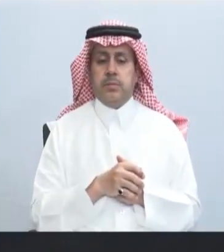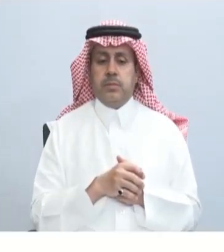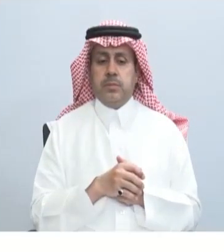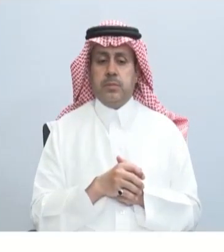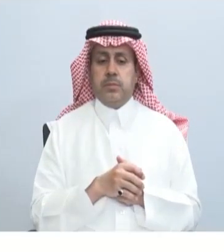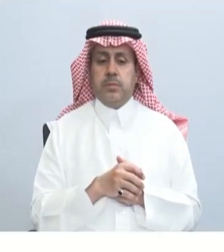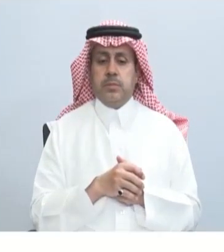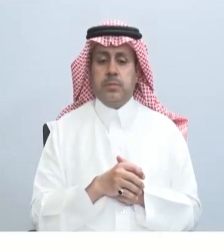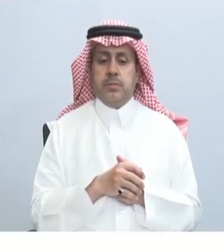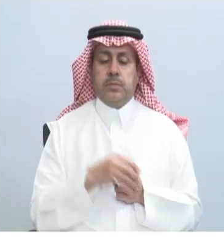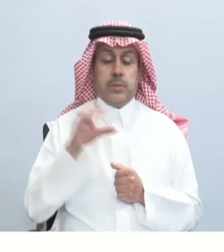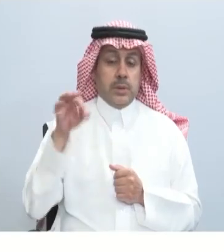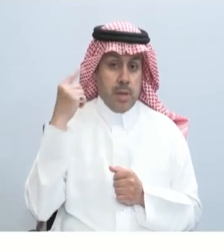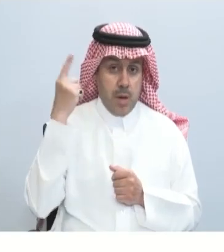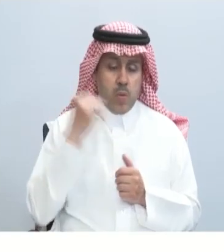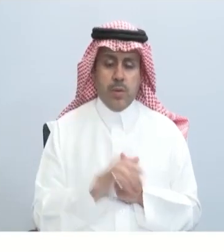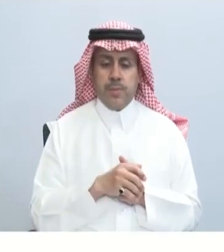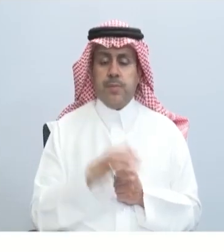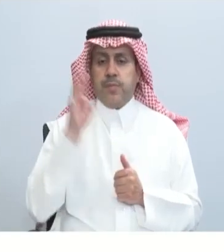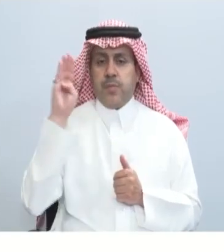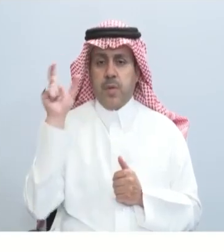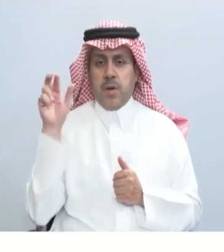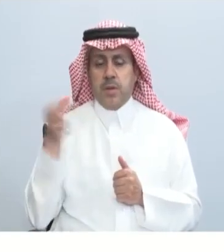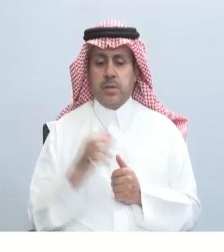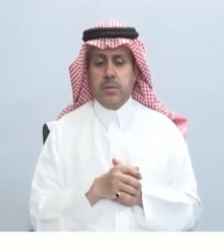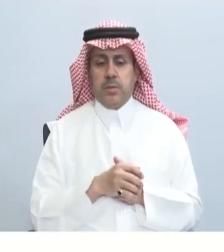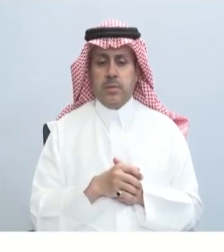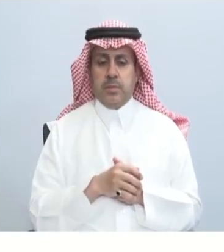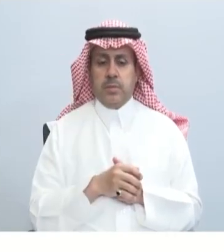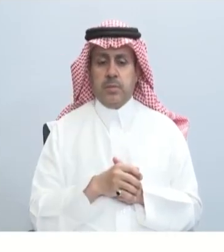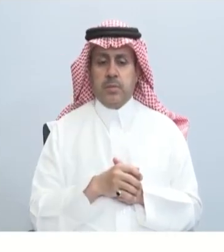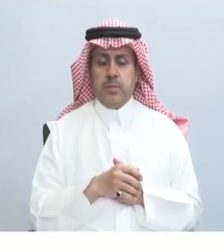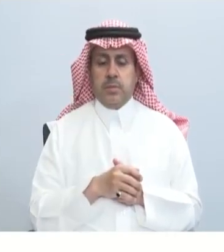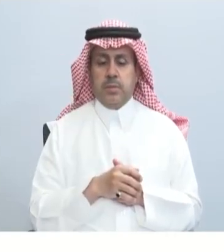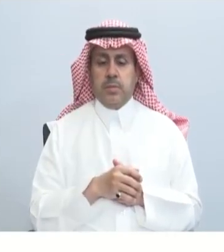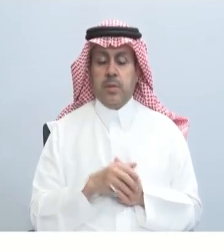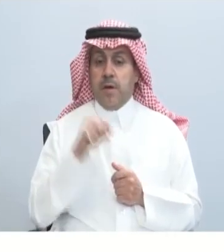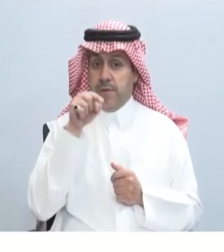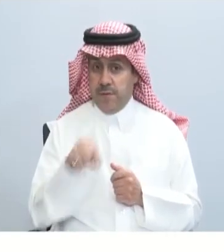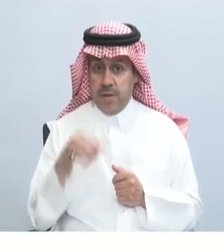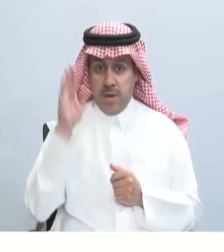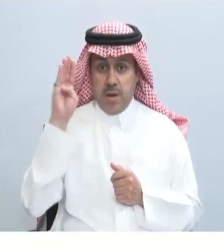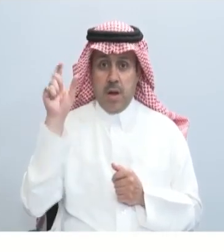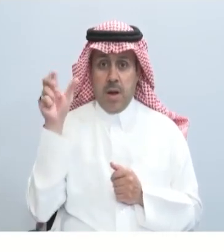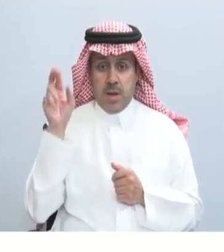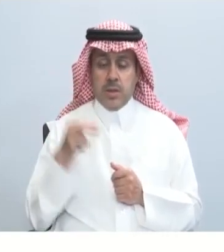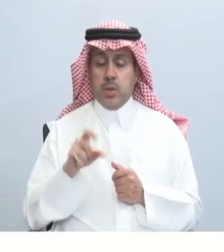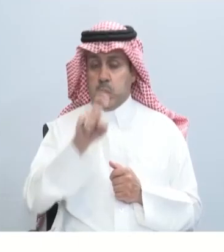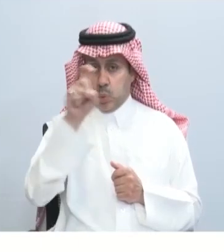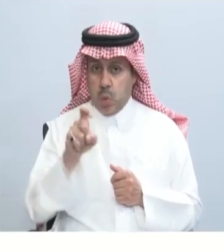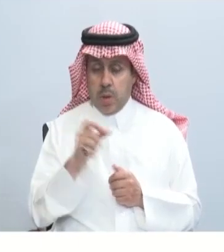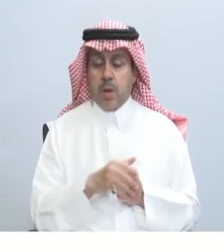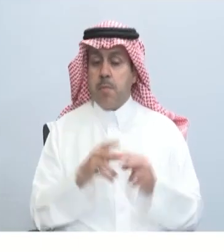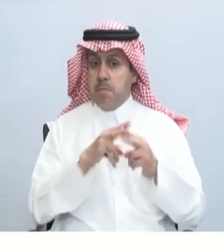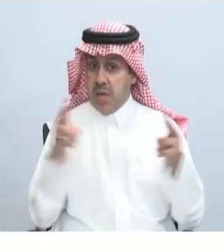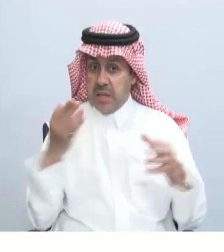واحد الكنز الاول نعم يوجد في الكنز الاول سؤال اذكر